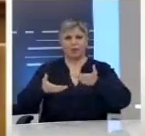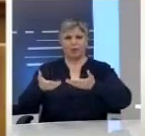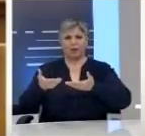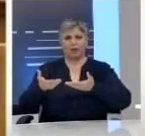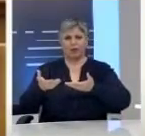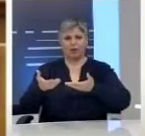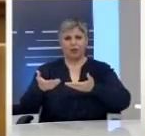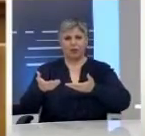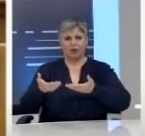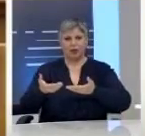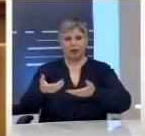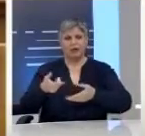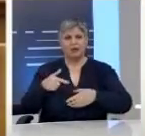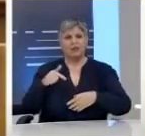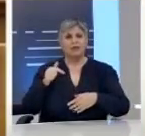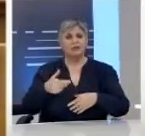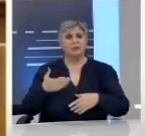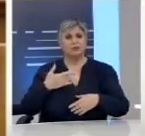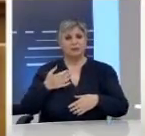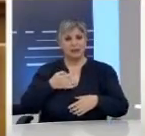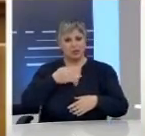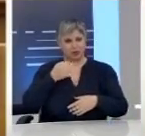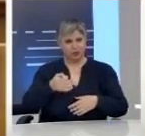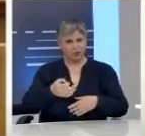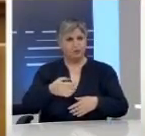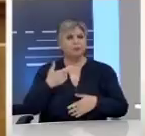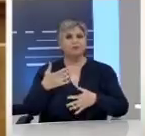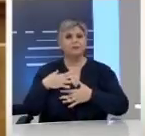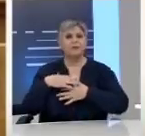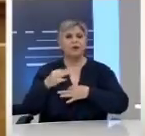αυτό. Ο εκπρόσωπος της Χρυσής Αυγής